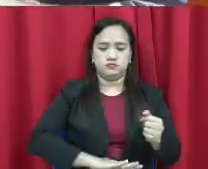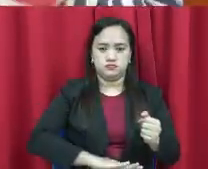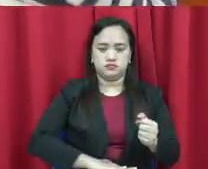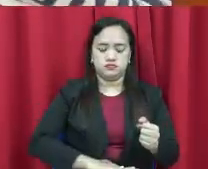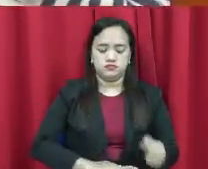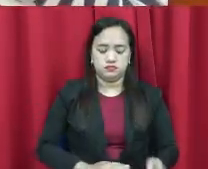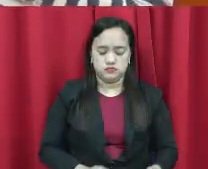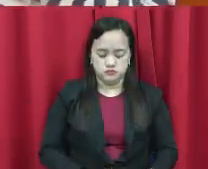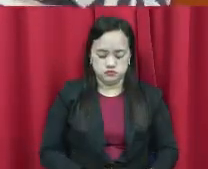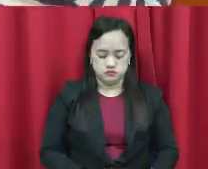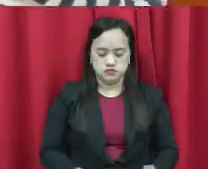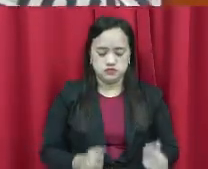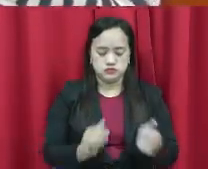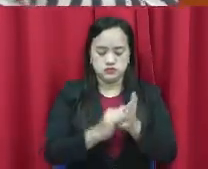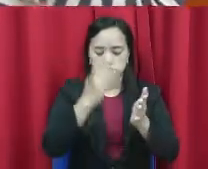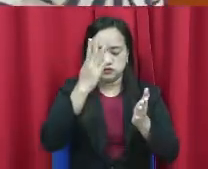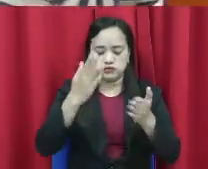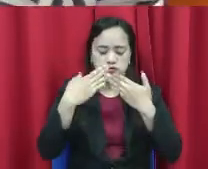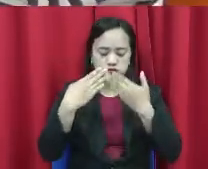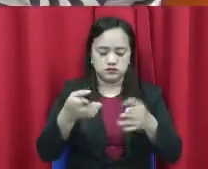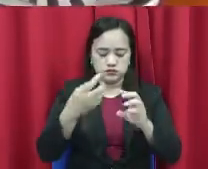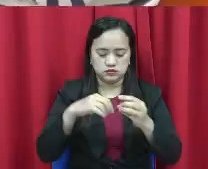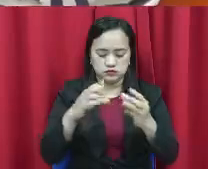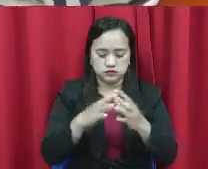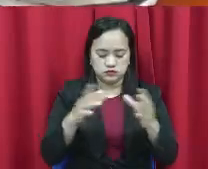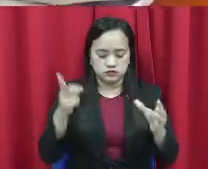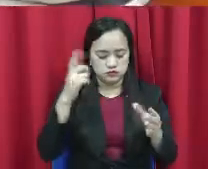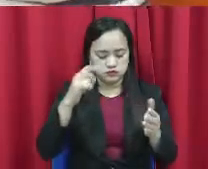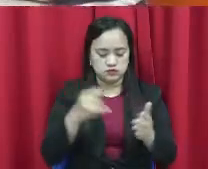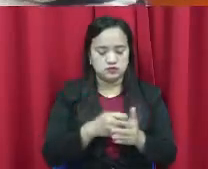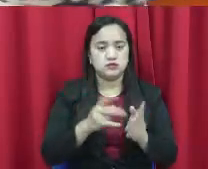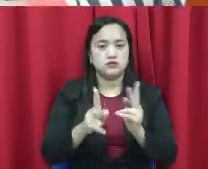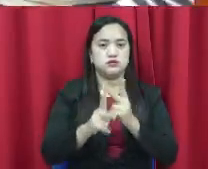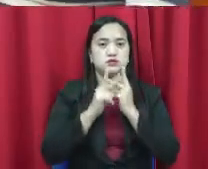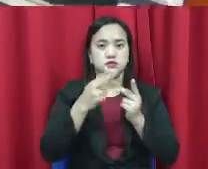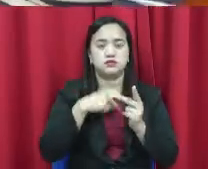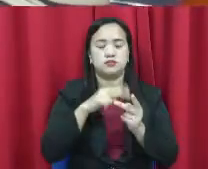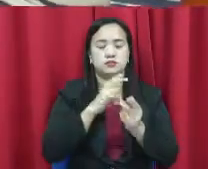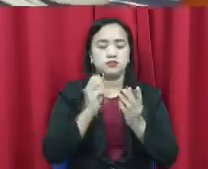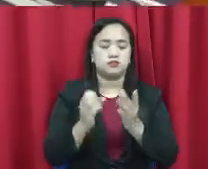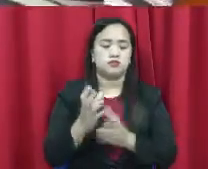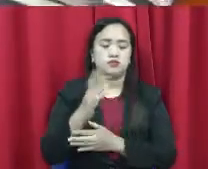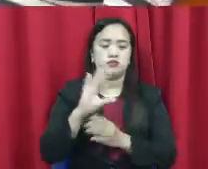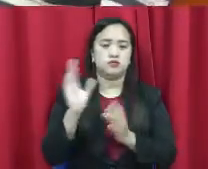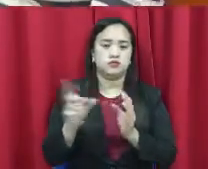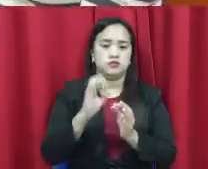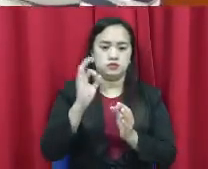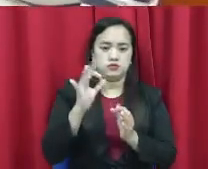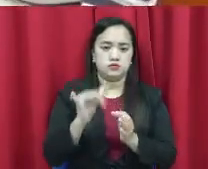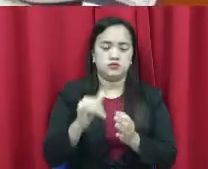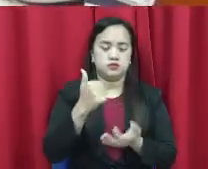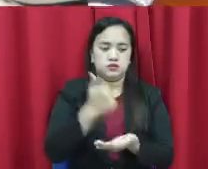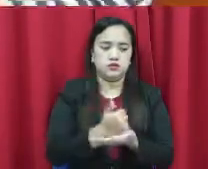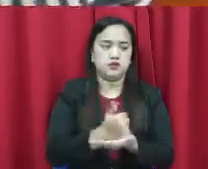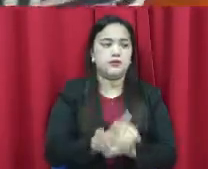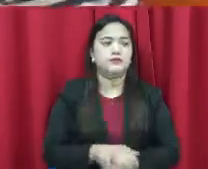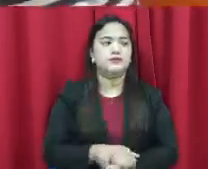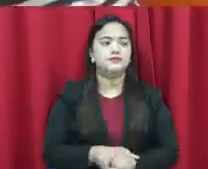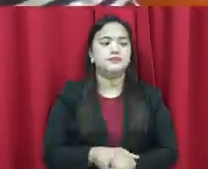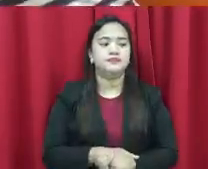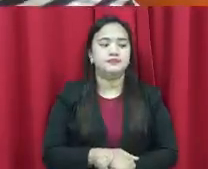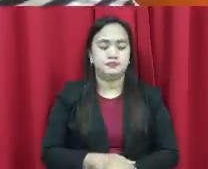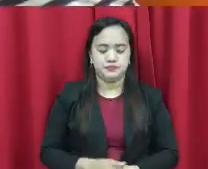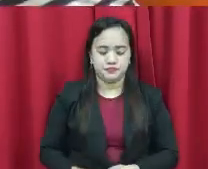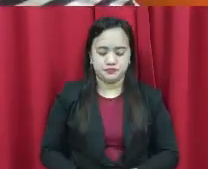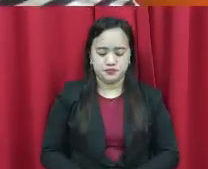lahat ng programs natin Thank you kay pastor talaga for keeping us grow spiritually kaya yung po talagang Kahalagahan